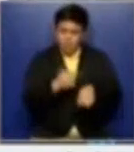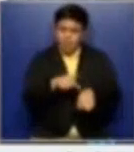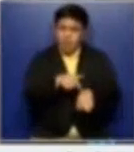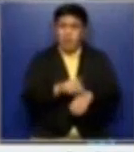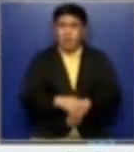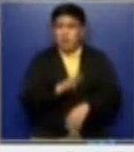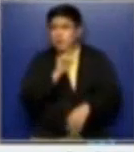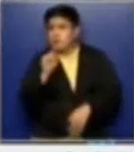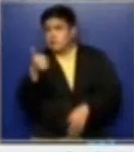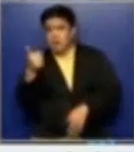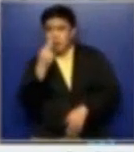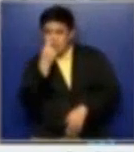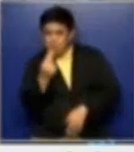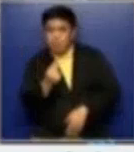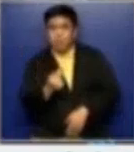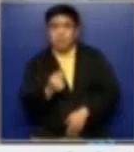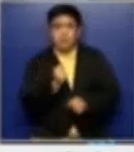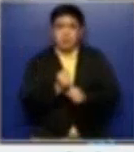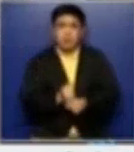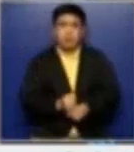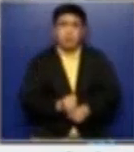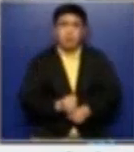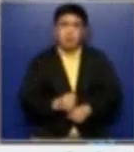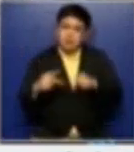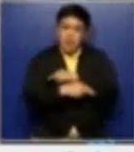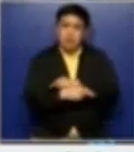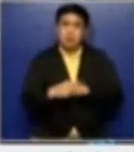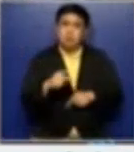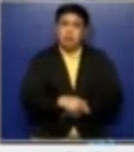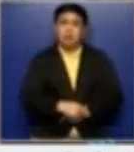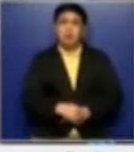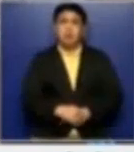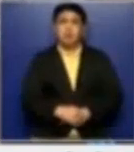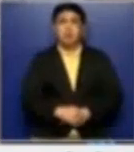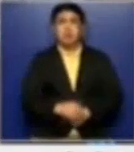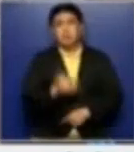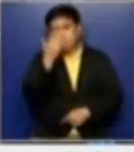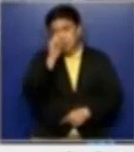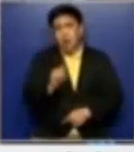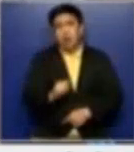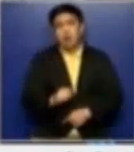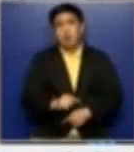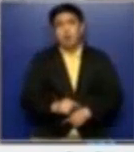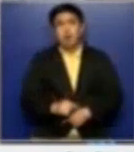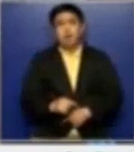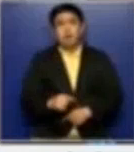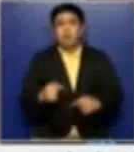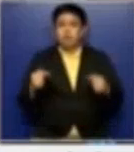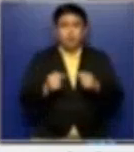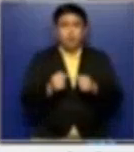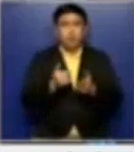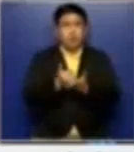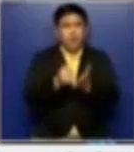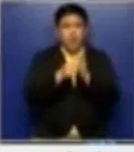จอเส้นอื่นผมก็จะแปรยติไอ้รีไซเคิลผมก็จะแปรยติตัดเพราะอะไรครับมันไม่ตอบโจทย์ประ